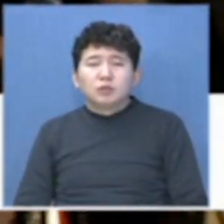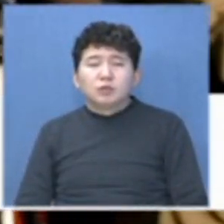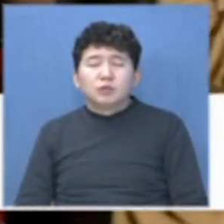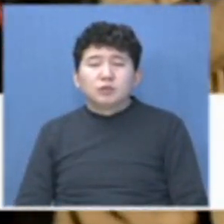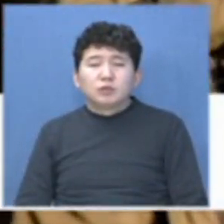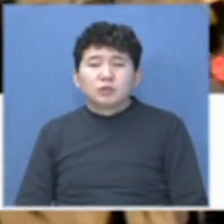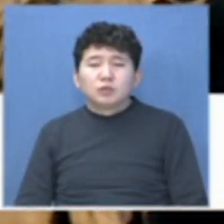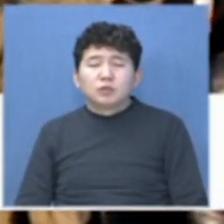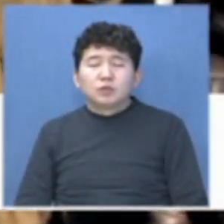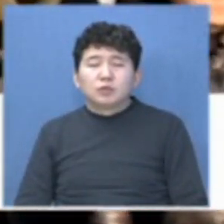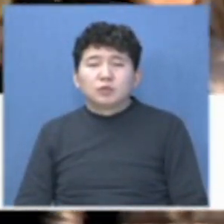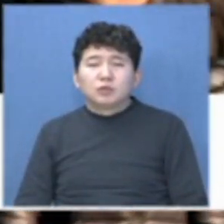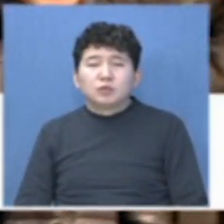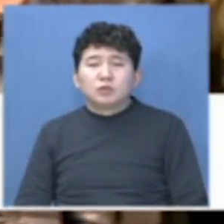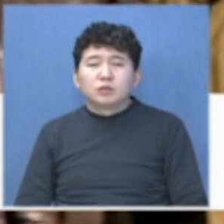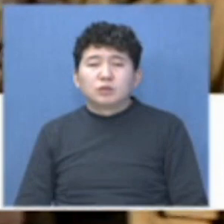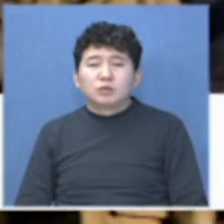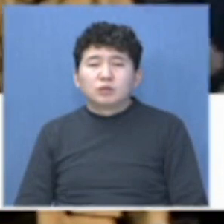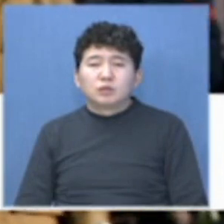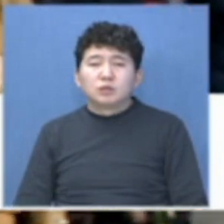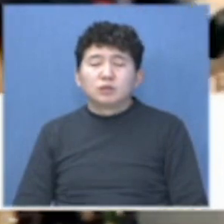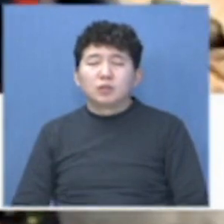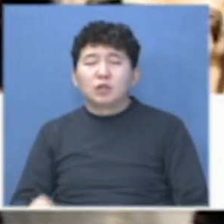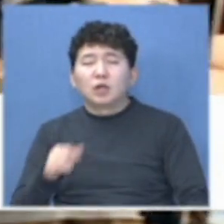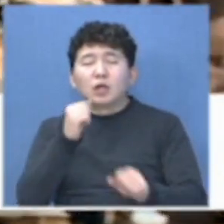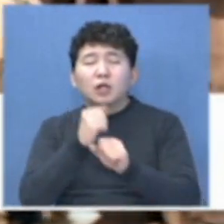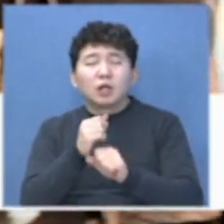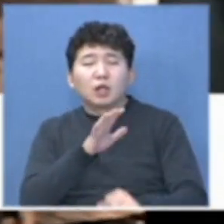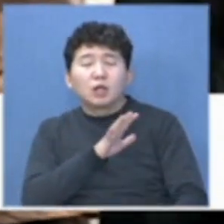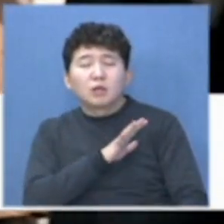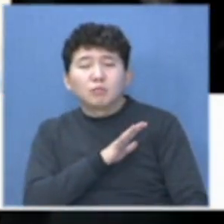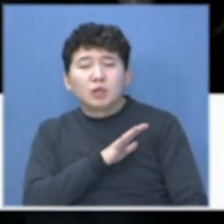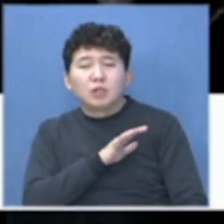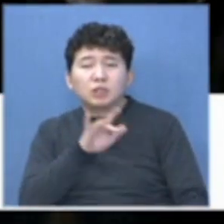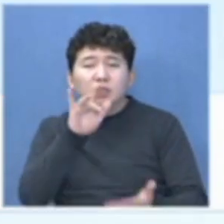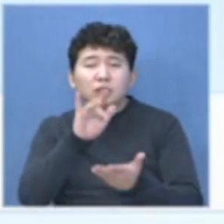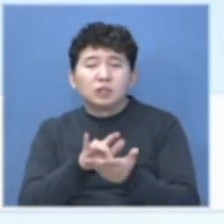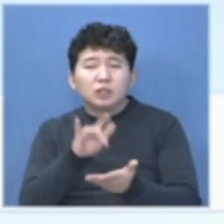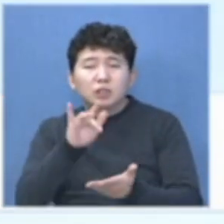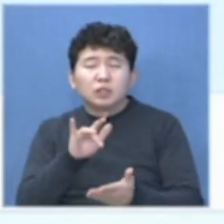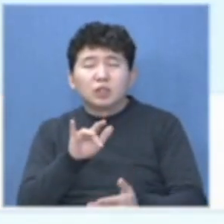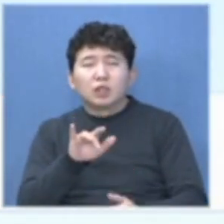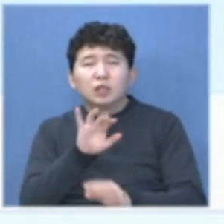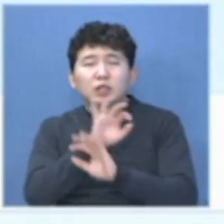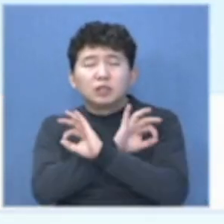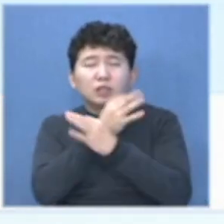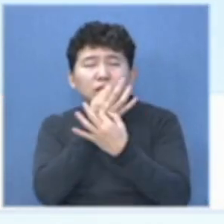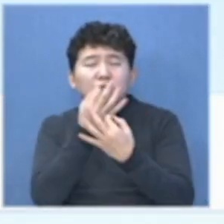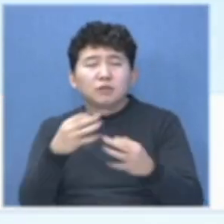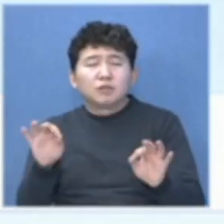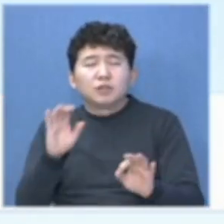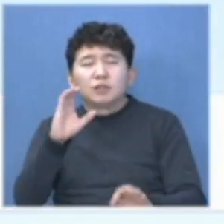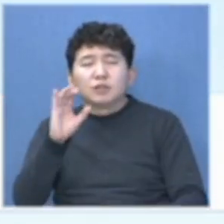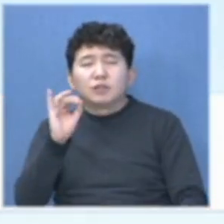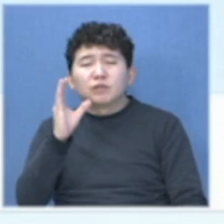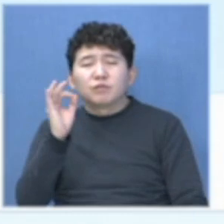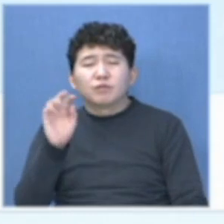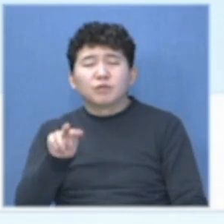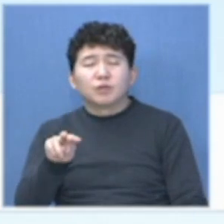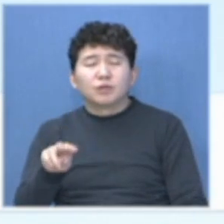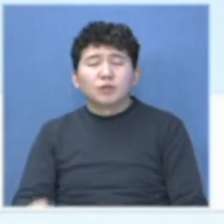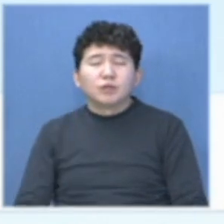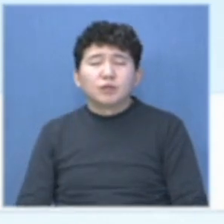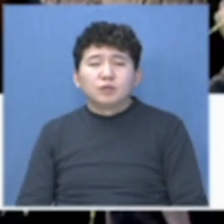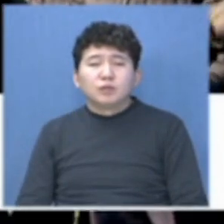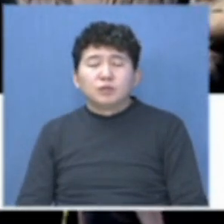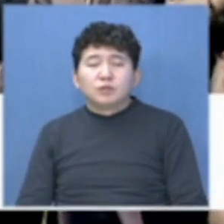ауданында орналасқан. Мүсін мұз бейнесінде жасалған, ал оның дәл ортасында тәуелсіздіктің символы ретінде жалындаған алау бейнеленген.